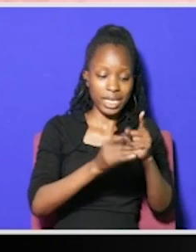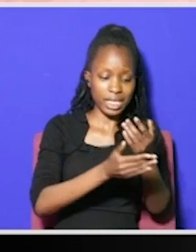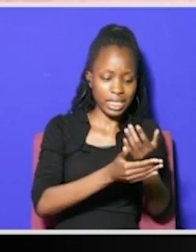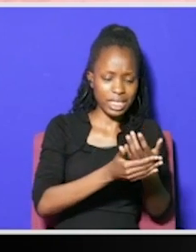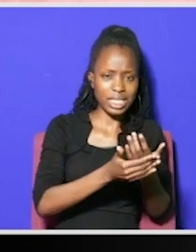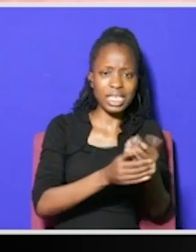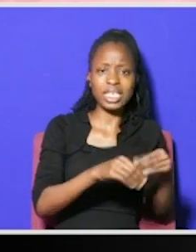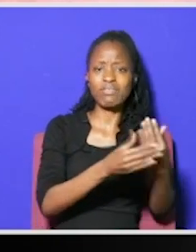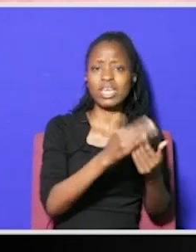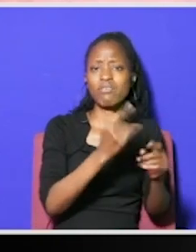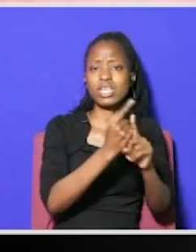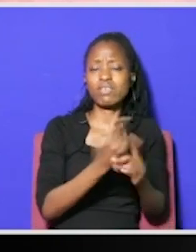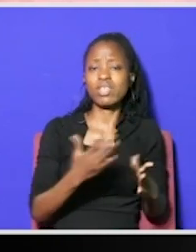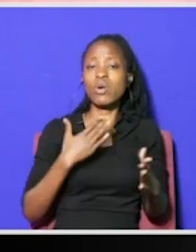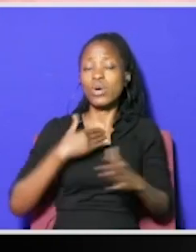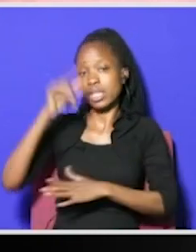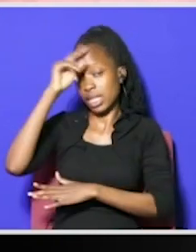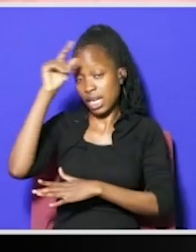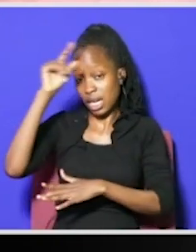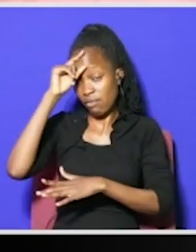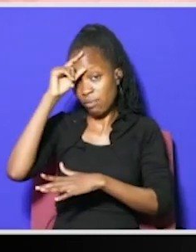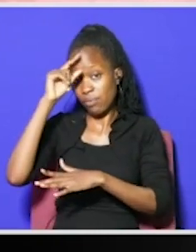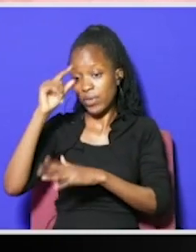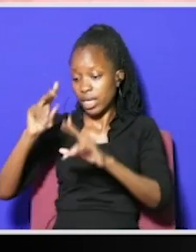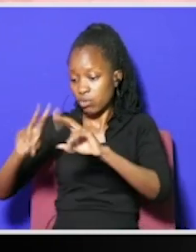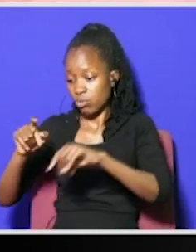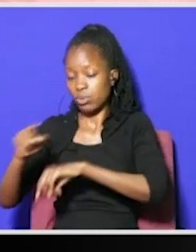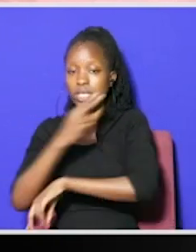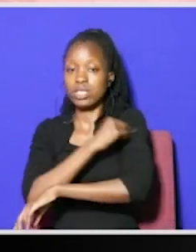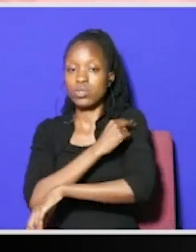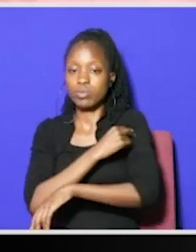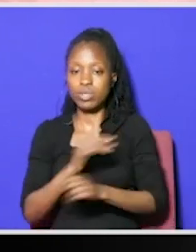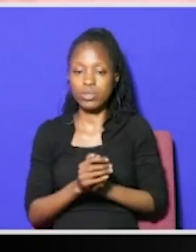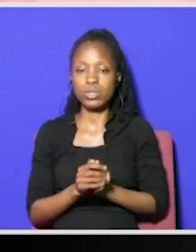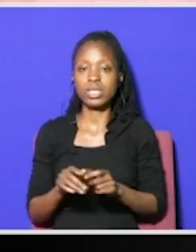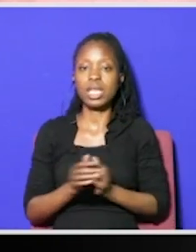mengine. Nataka serikali ichukue hatua kuchunguza hiyo hospitali na wale wahusika.